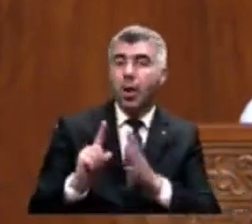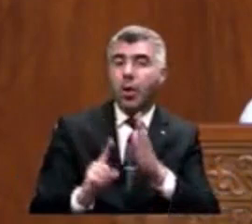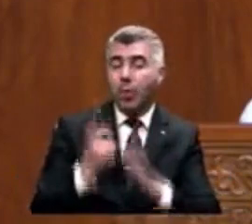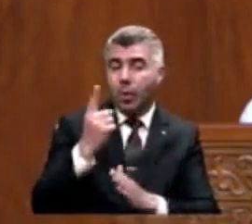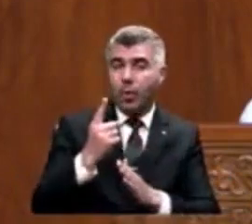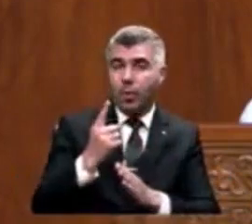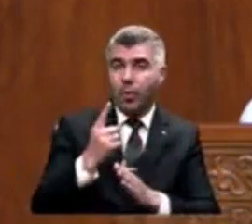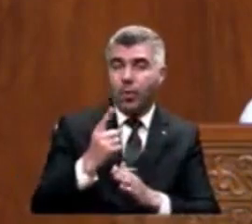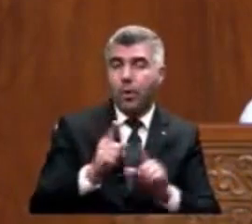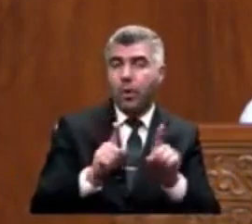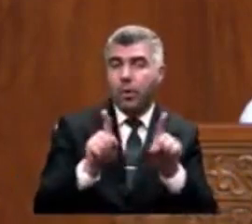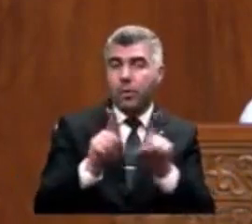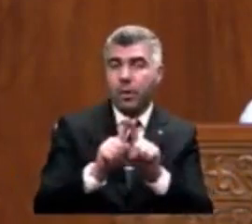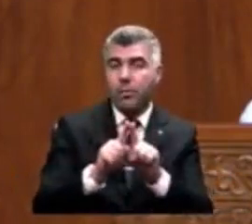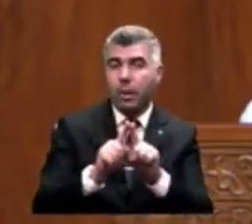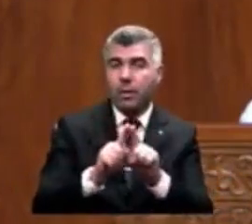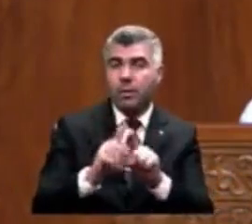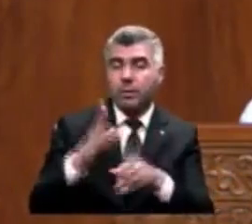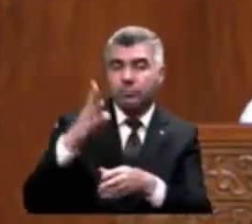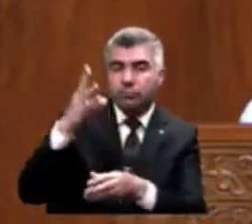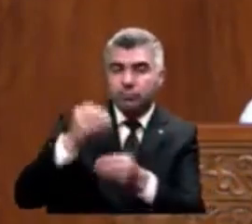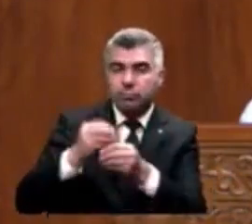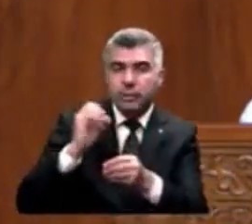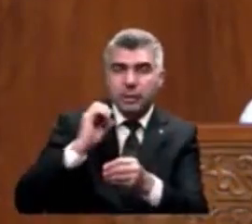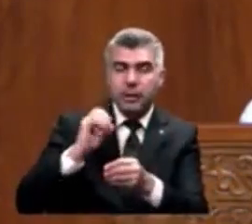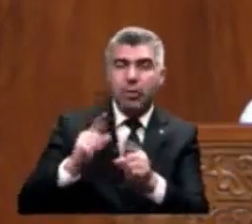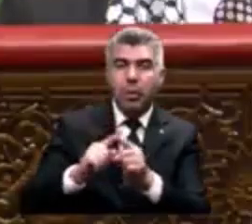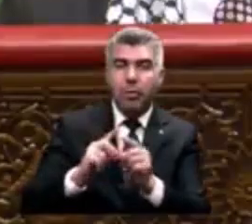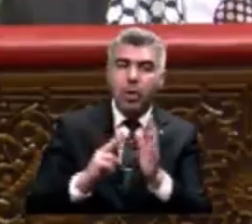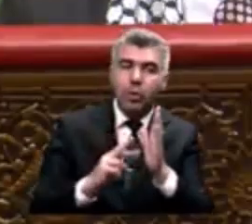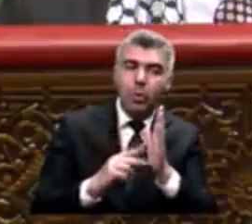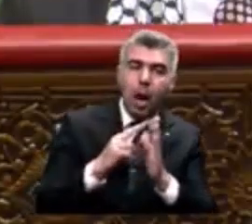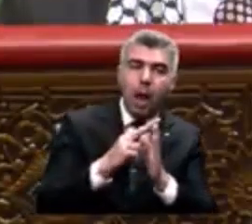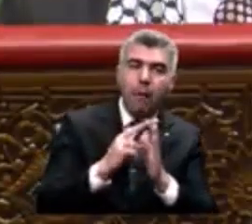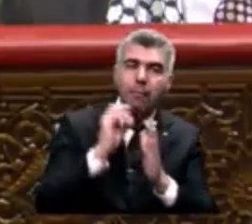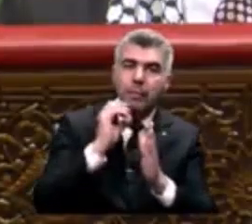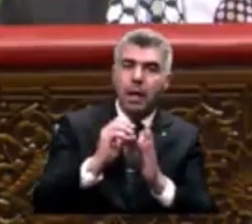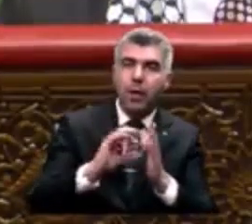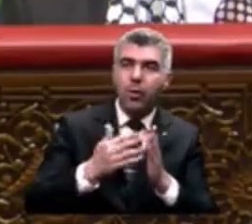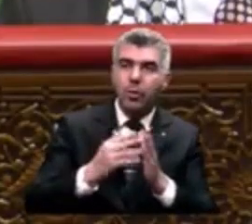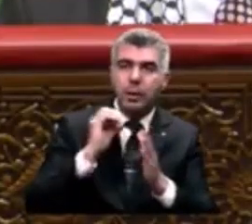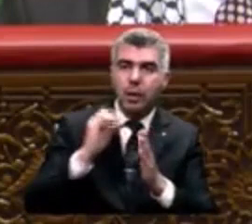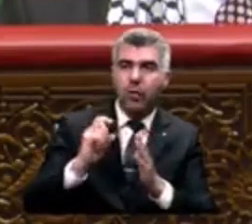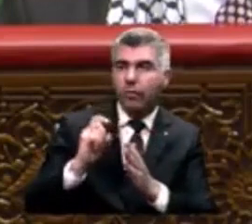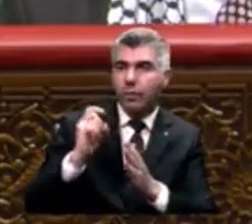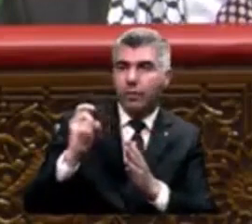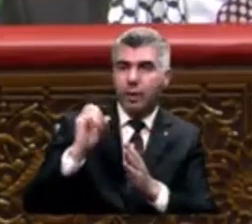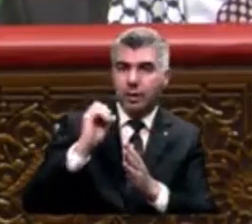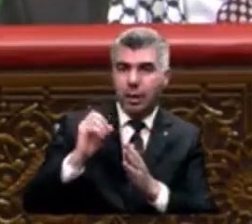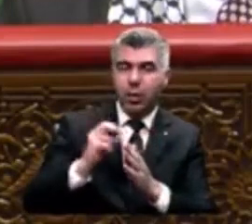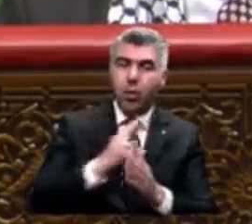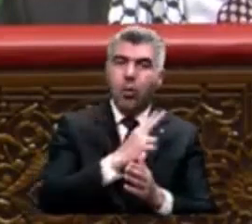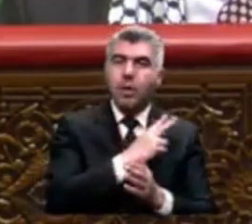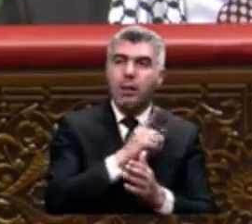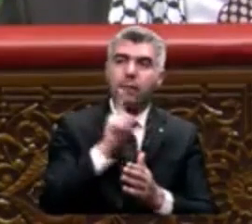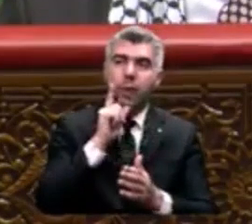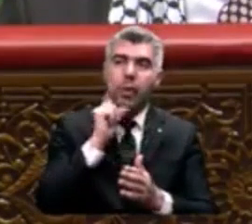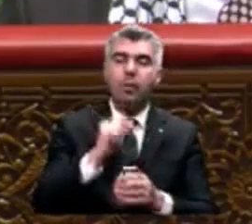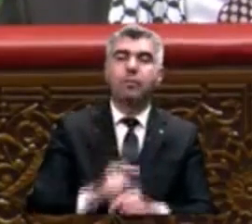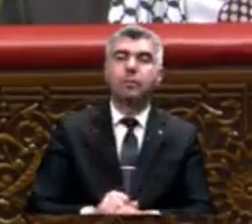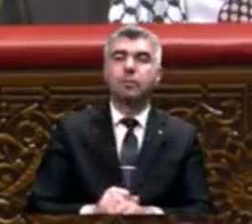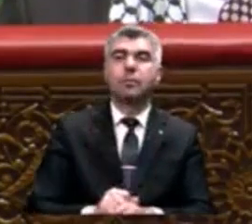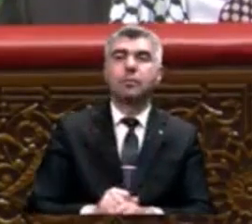على مكتسبات نساء ورجال التعليم. ثانياً مراجعة المسار المهني للموظفي